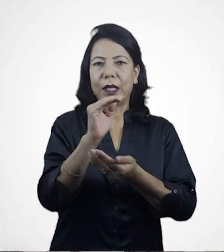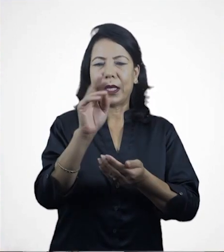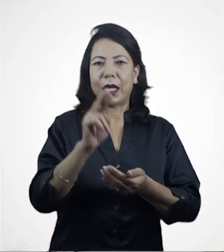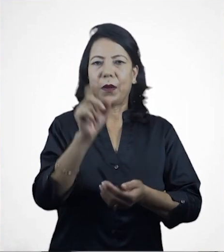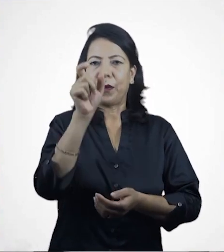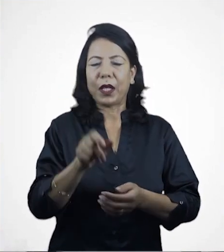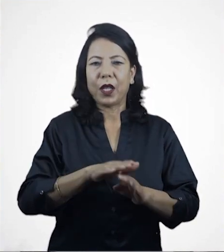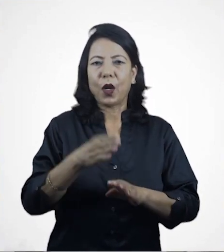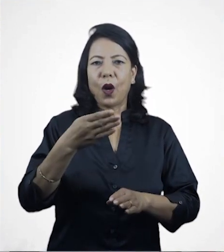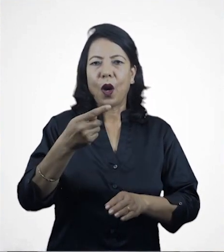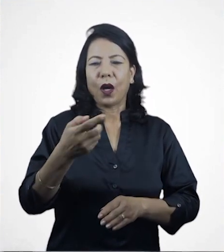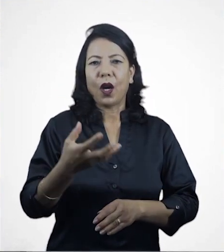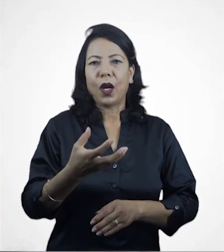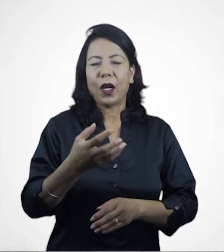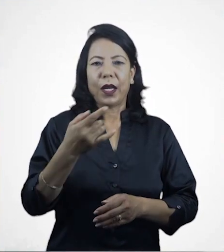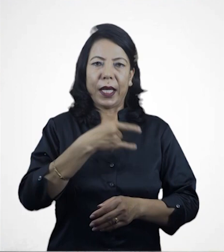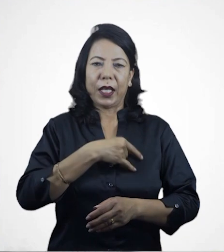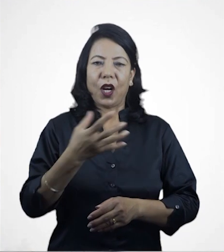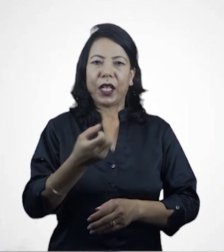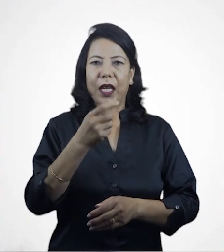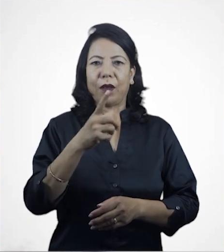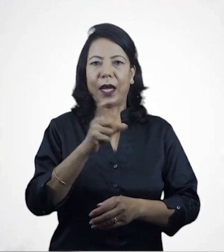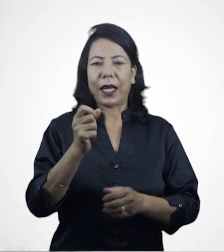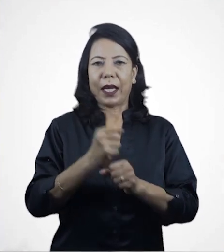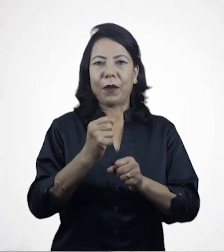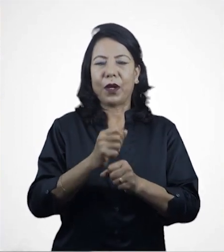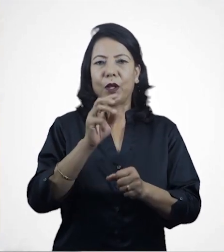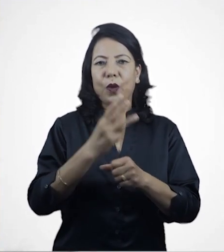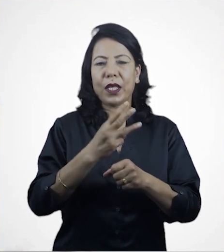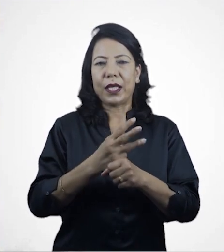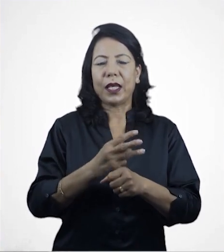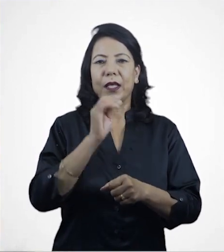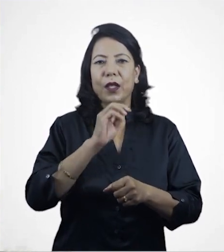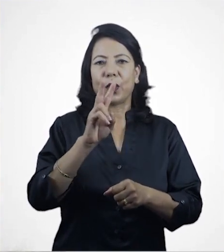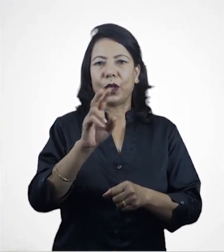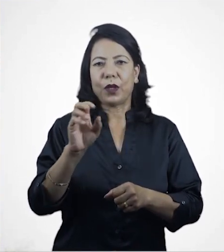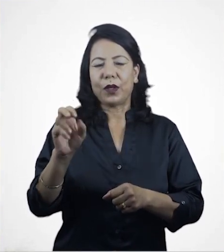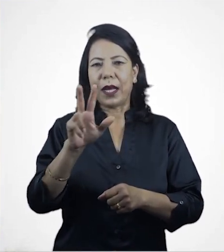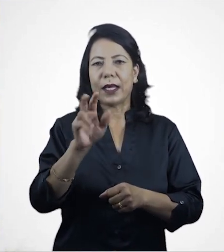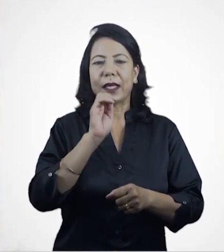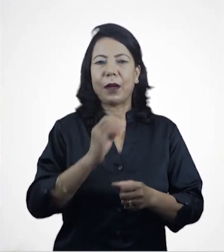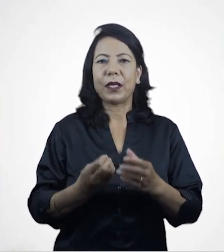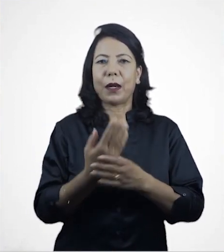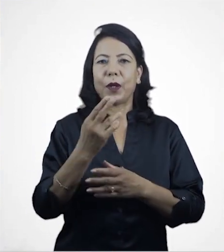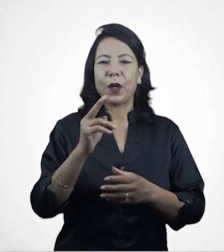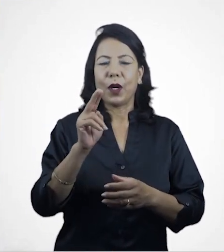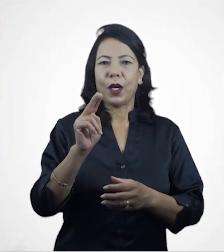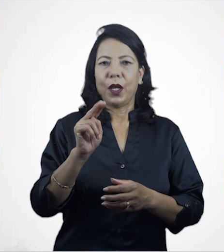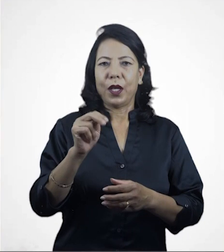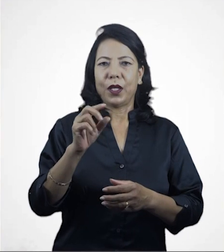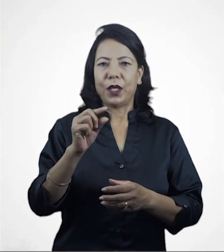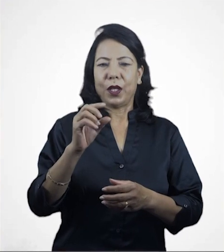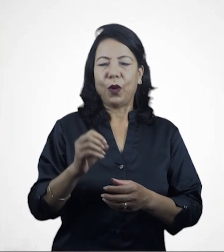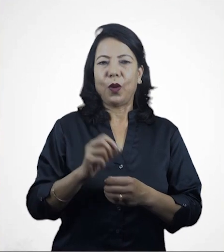एबं बेक्तियर को हीतर अधिकार का लागी काम गरने उधेश सेले सन 2008 साल मां इस्तापना वाये को एक गईर सरकारी